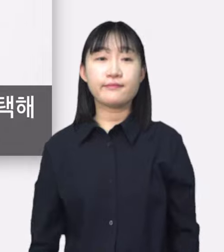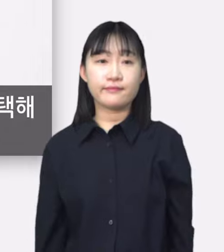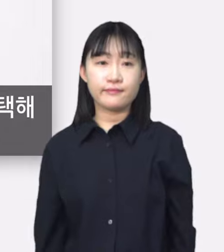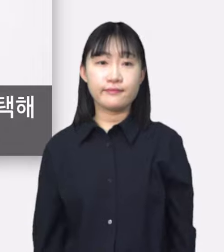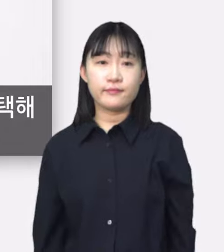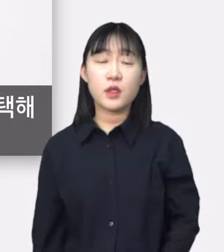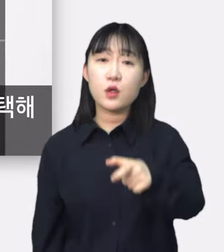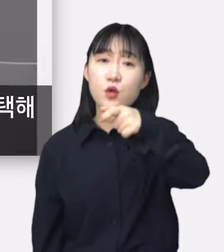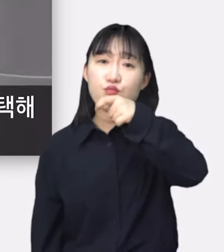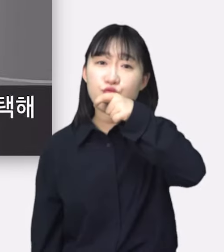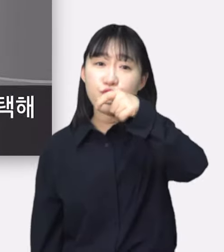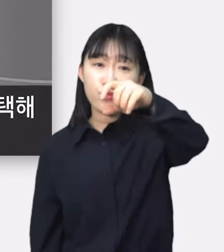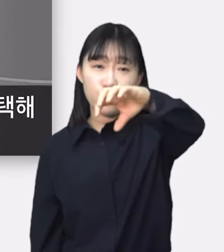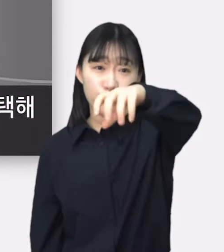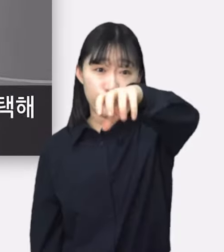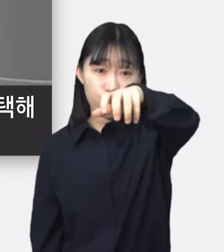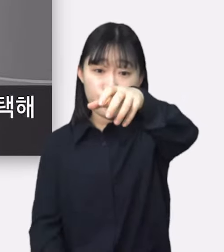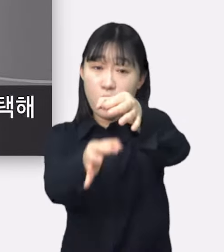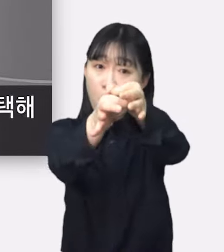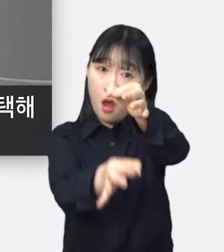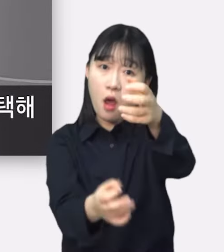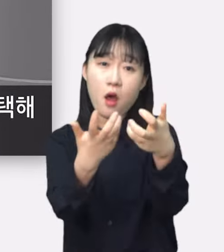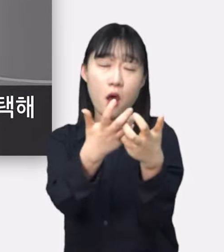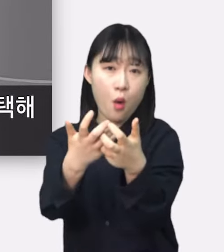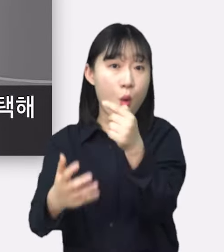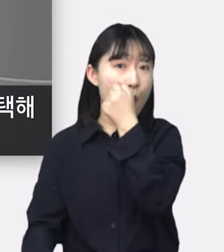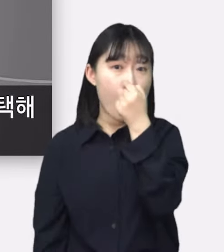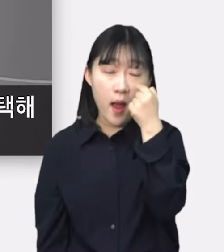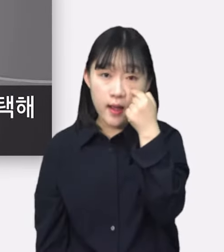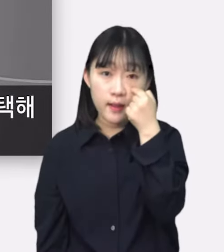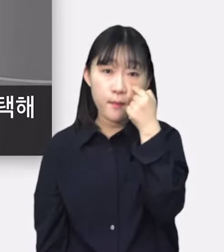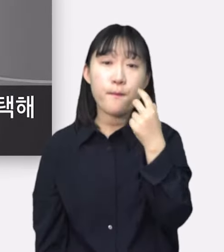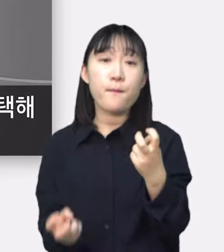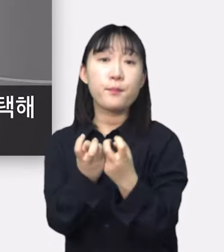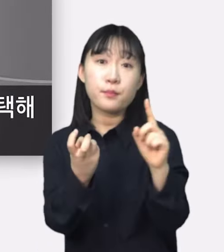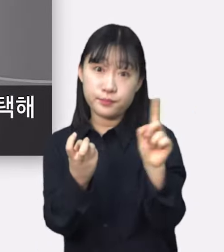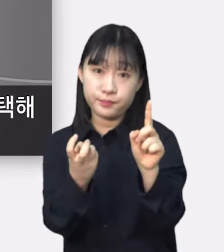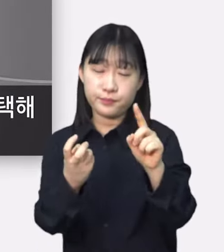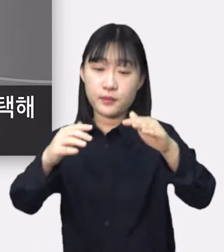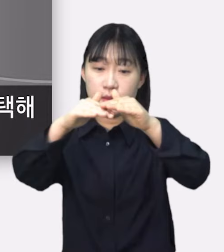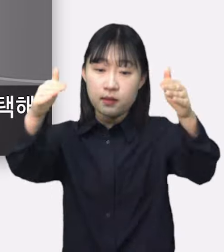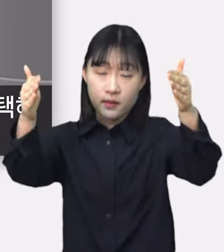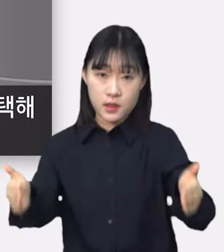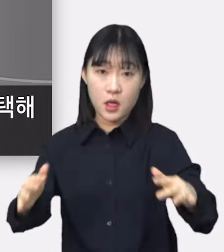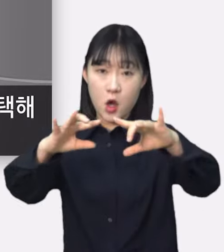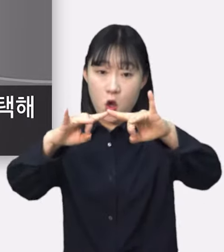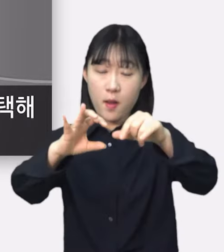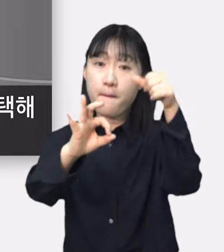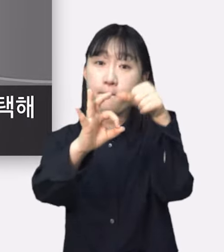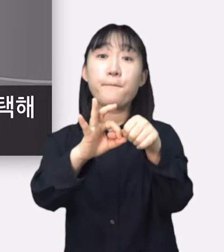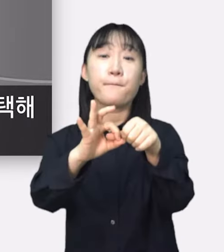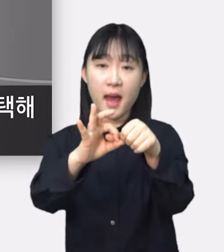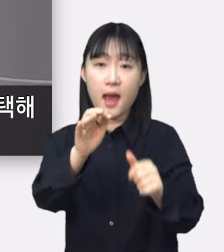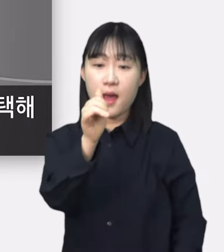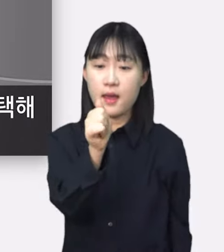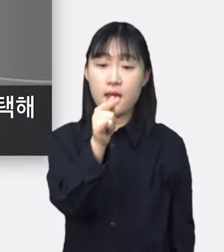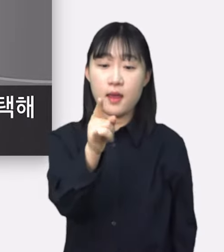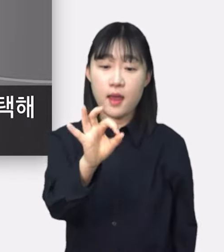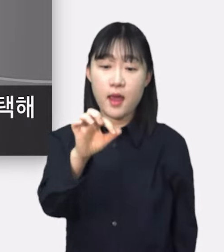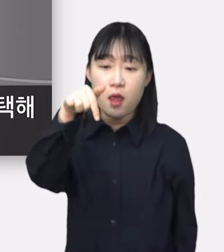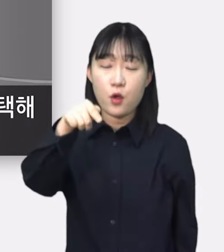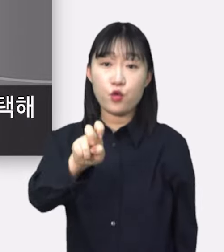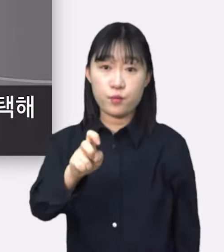급수부 동결을 확인하기 위하여 전원을 켠 후 행굼, 탈수 코스를 선택해